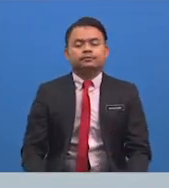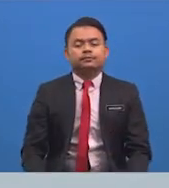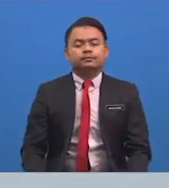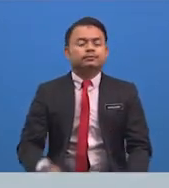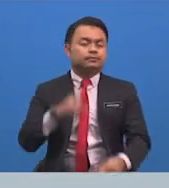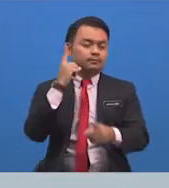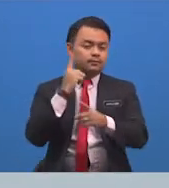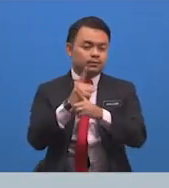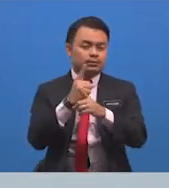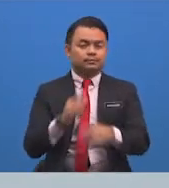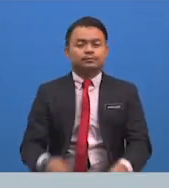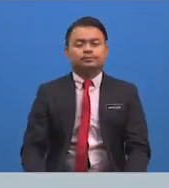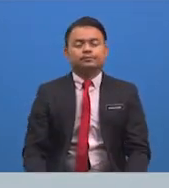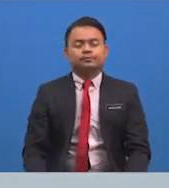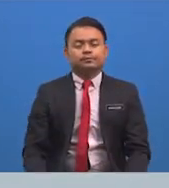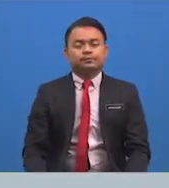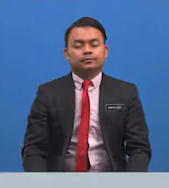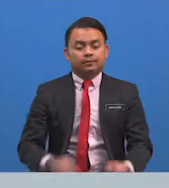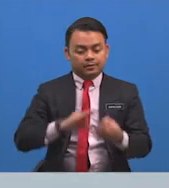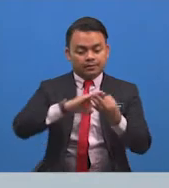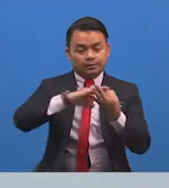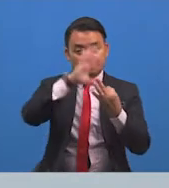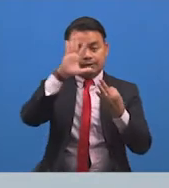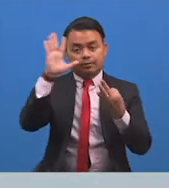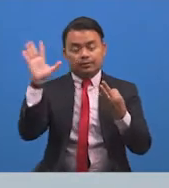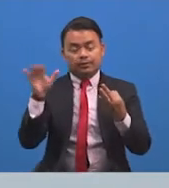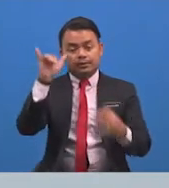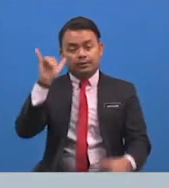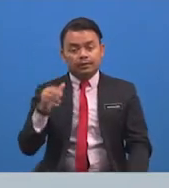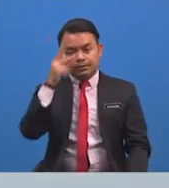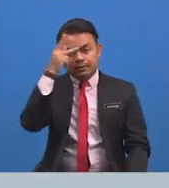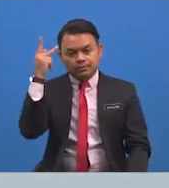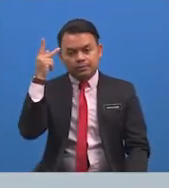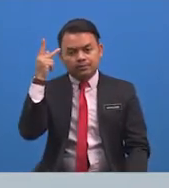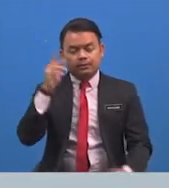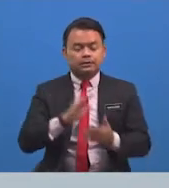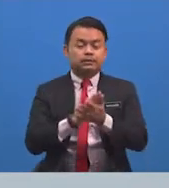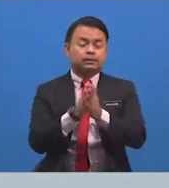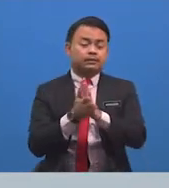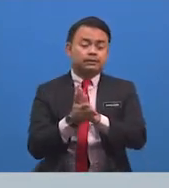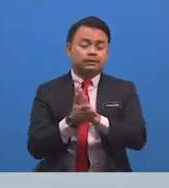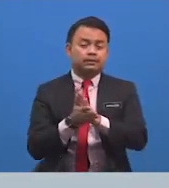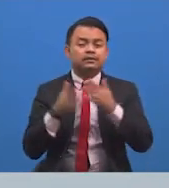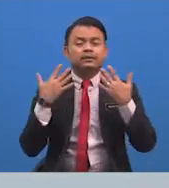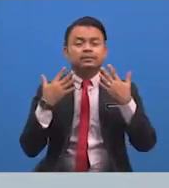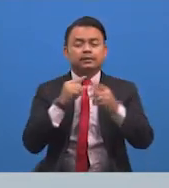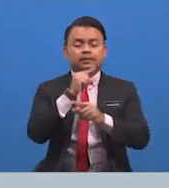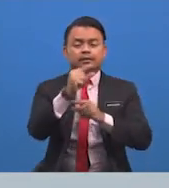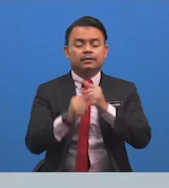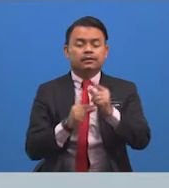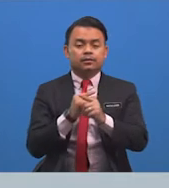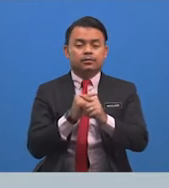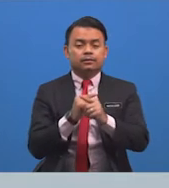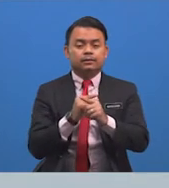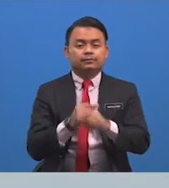Tepat sekali. Fenomena yang menyebabkan berlakunya pemanasan global ialah